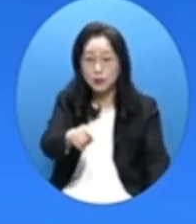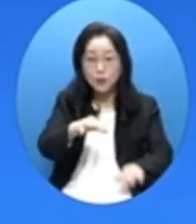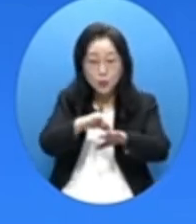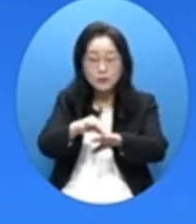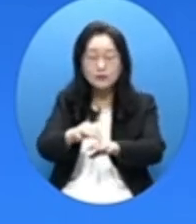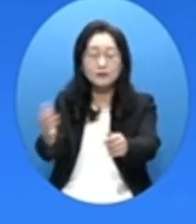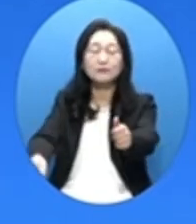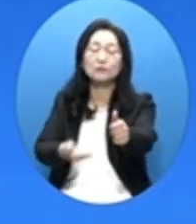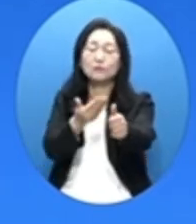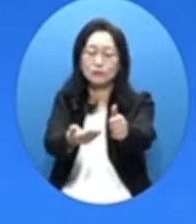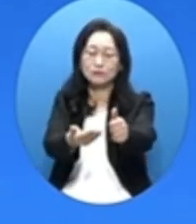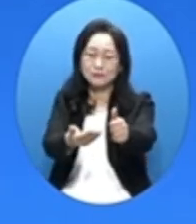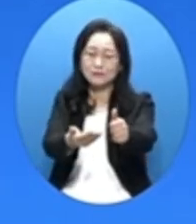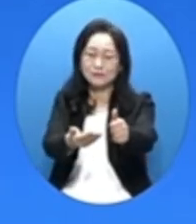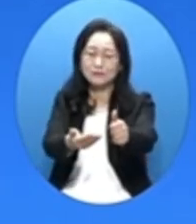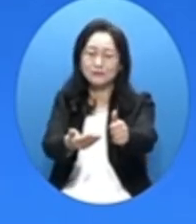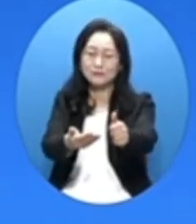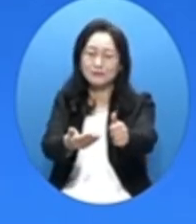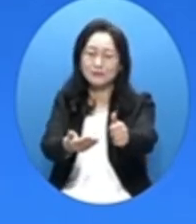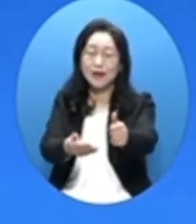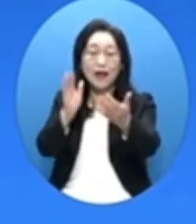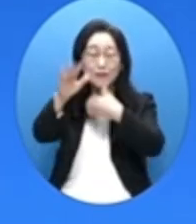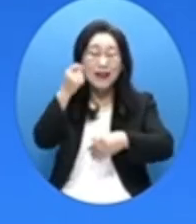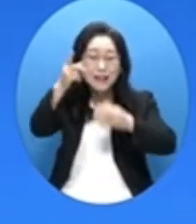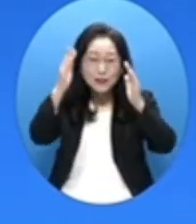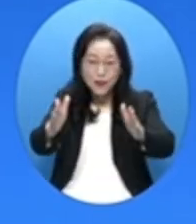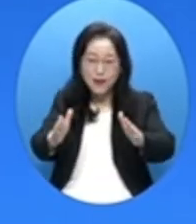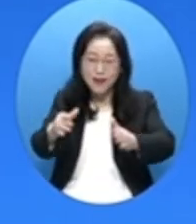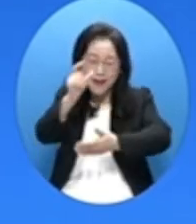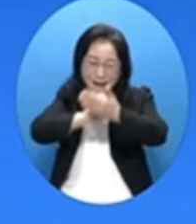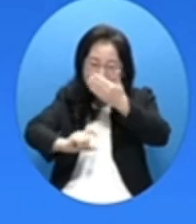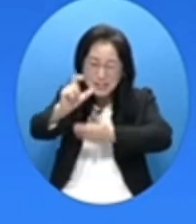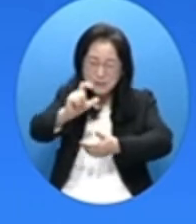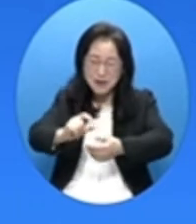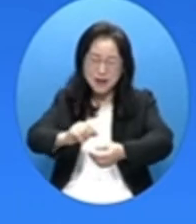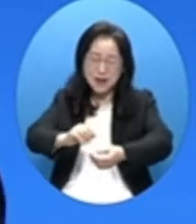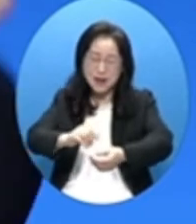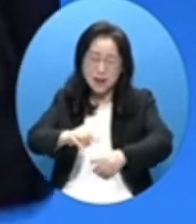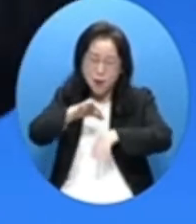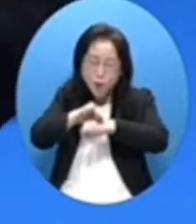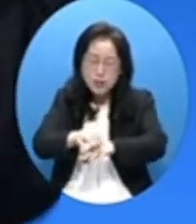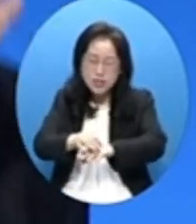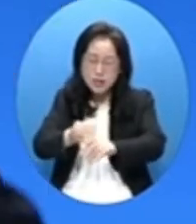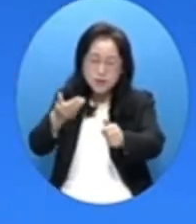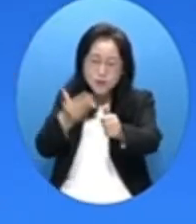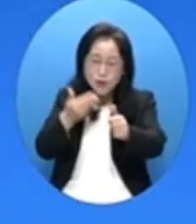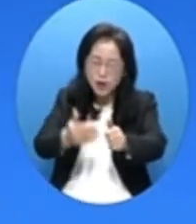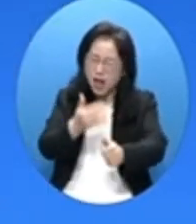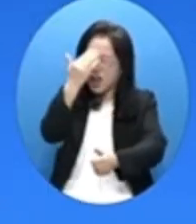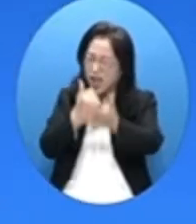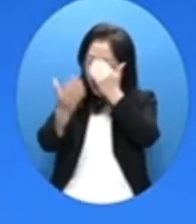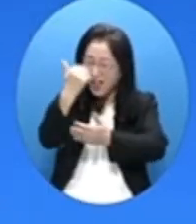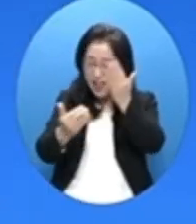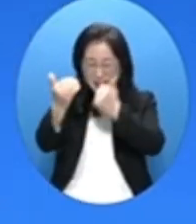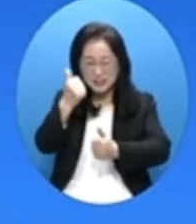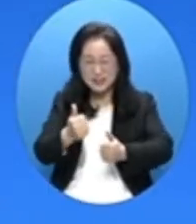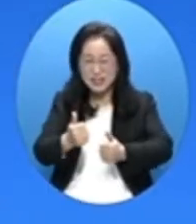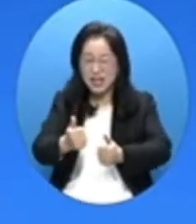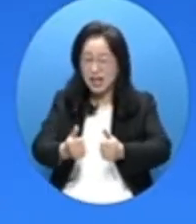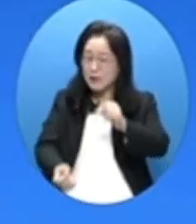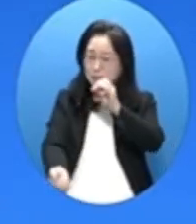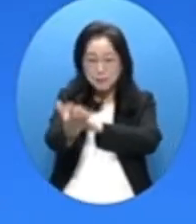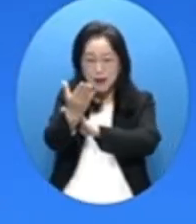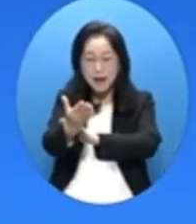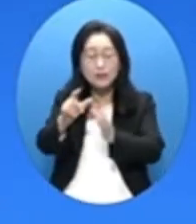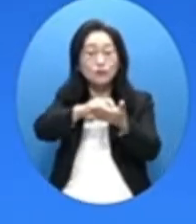주겠다 앞으로 한 달 동안 아주 그냥 고기가 그냥 질려서 더 이상 거기 생각도 안 하게 안 난다고 할